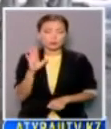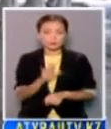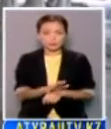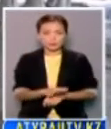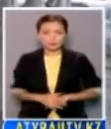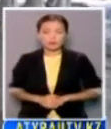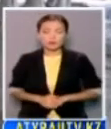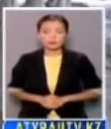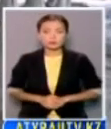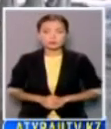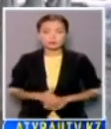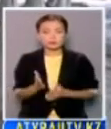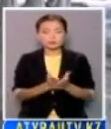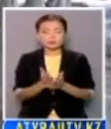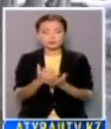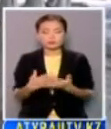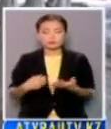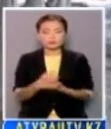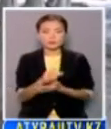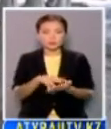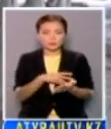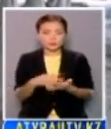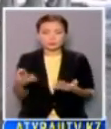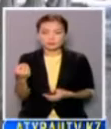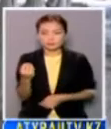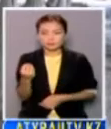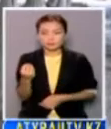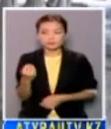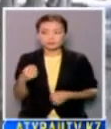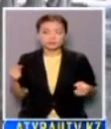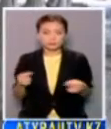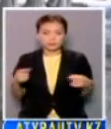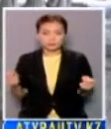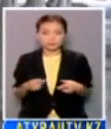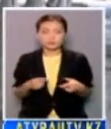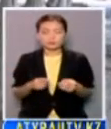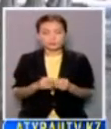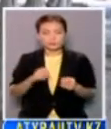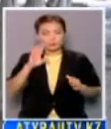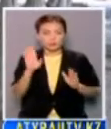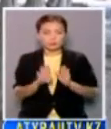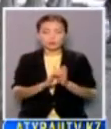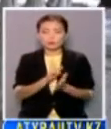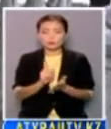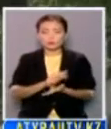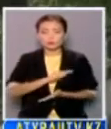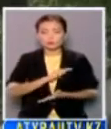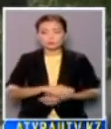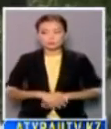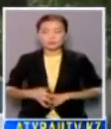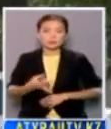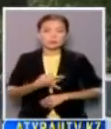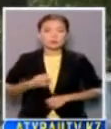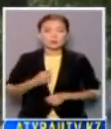қаулысындағы әр қызмет түріне бекітілген алгоритмге және санитариялық талаптарға сәйкестендіру қажет жұмыс орындарын.